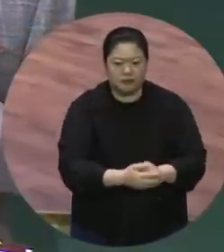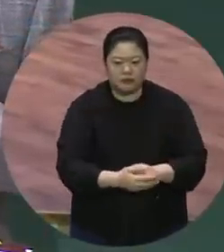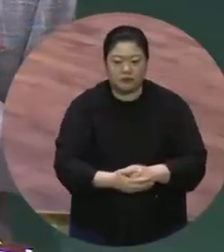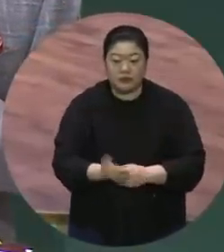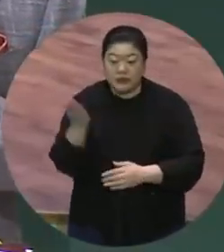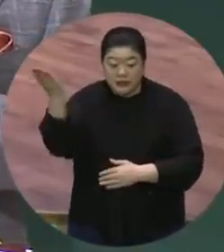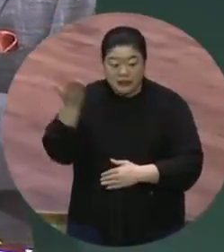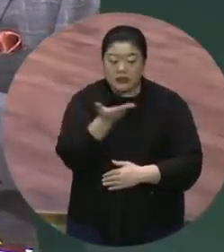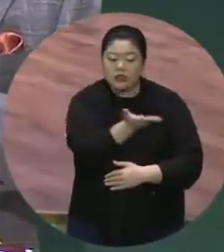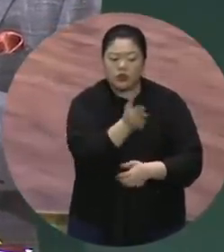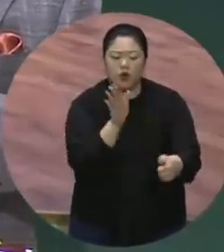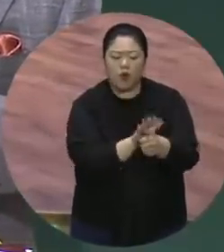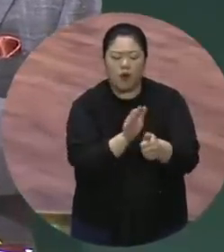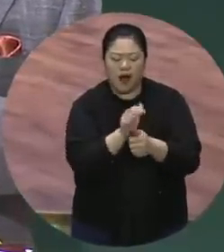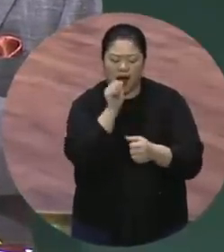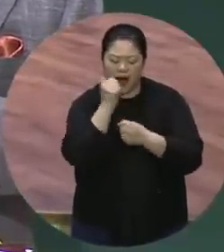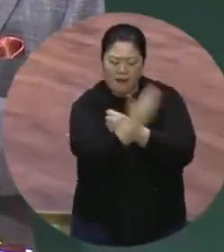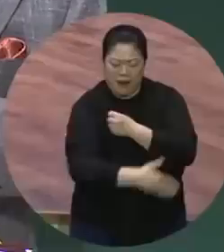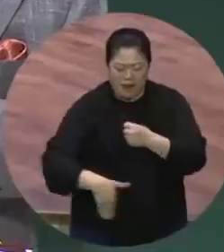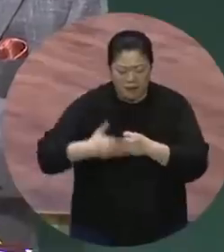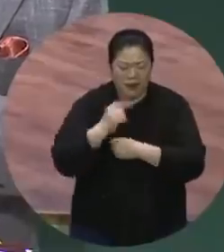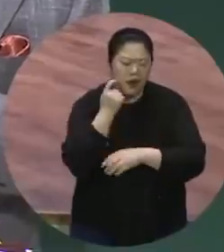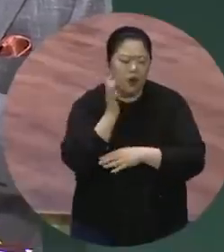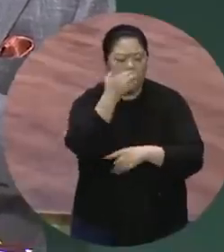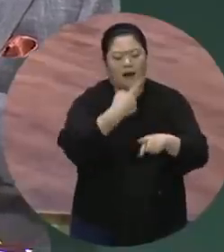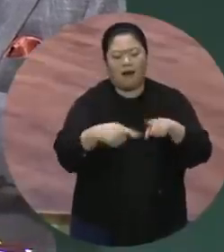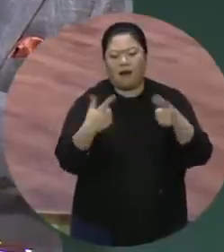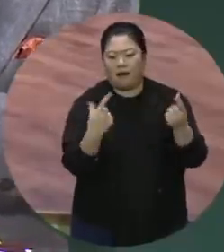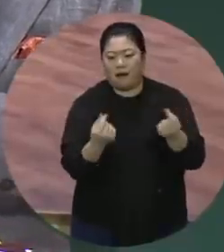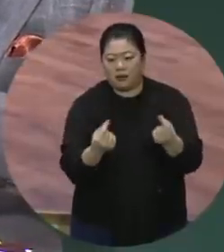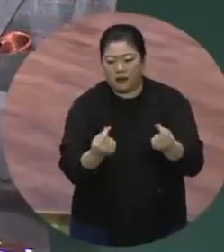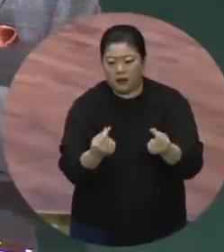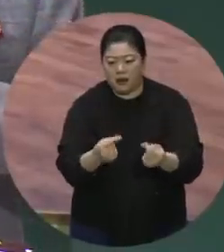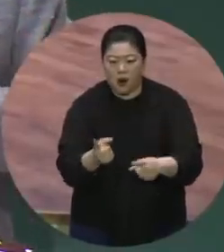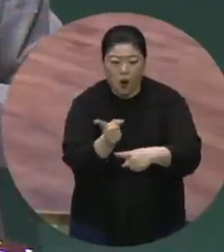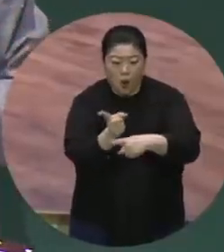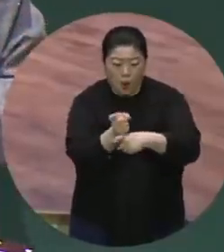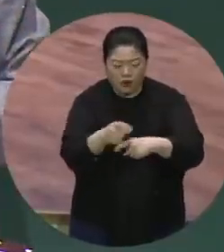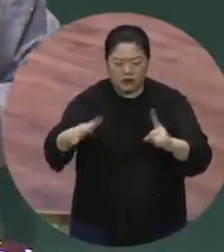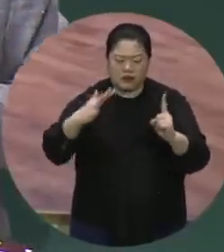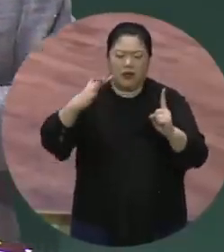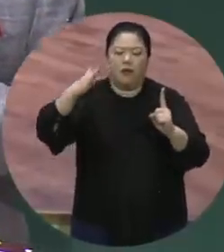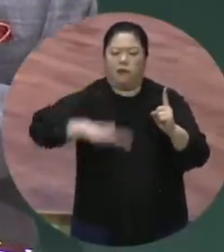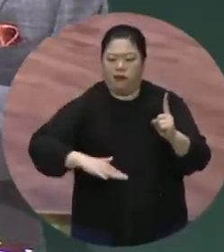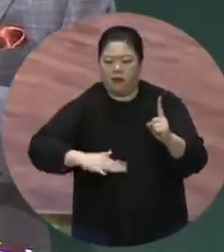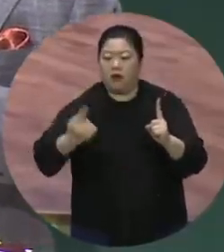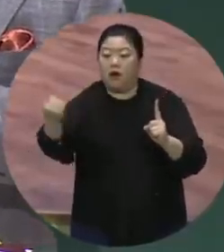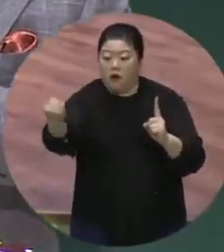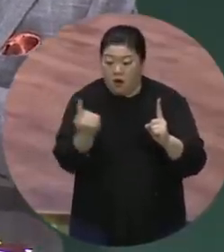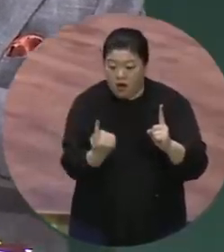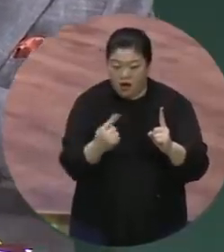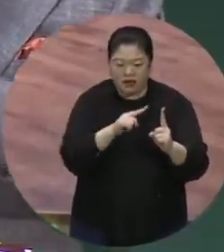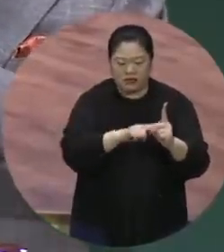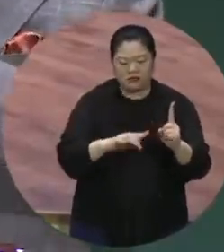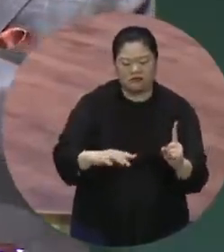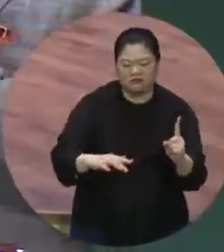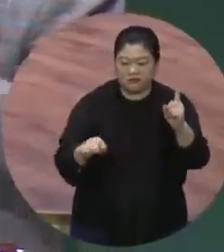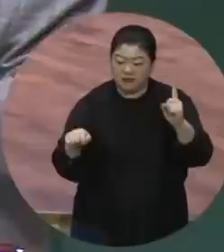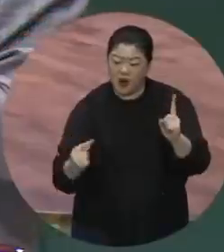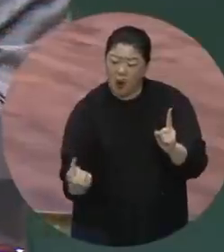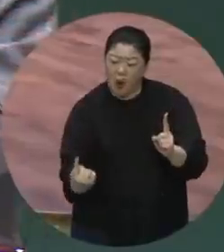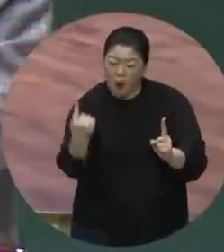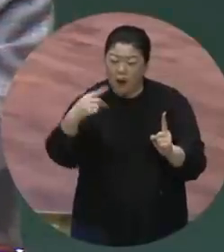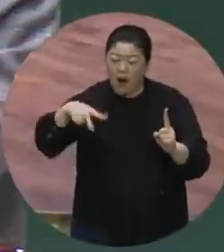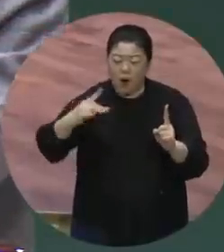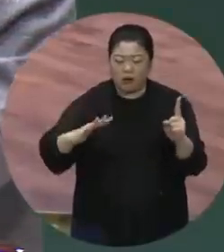돕는 방패시요, 너 영광의 칼이시로다. 너 대적이 내게 복종하리니 너가 그들의 높은 곳을 밟으리로다.